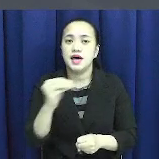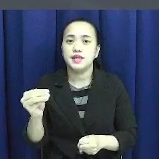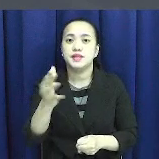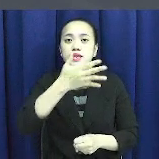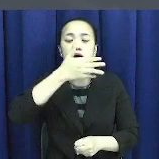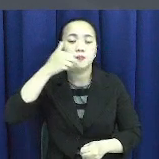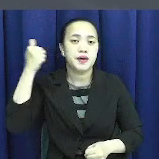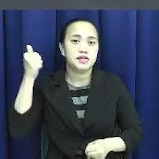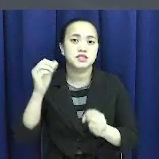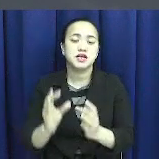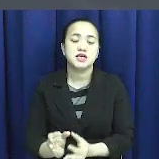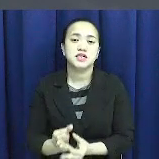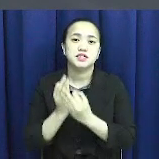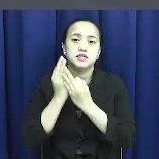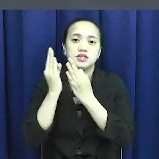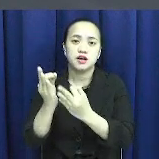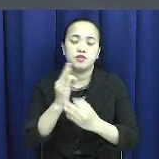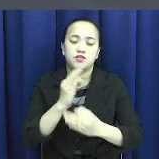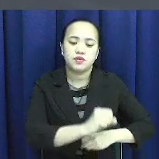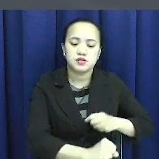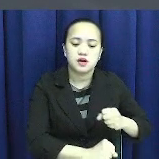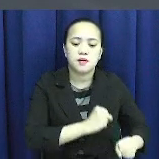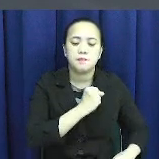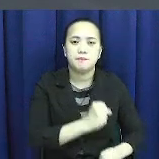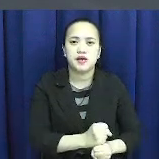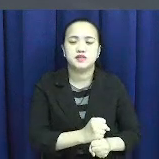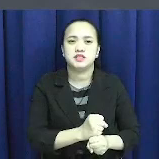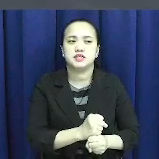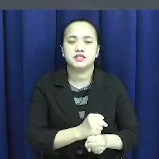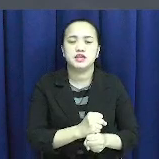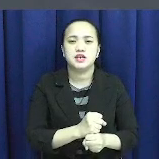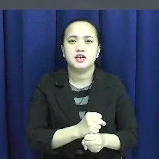na may offer natin sa Panginoon ay yung sarili nating buhay.